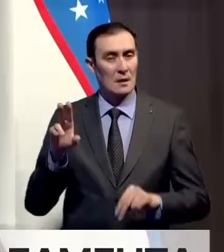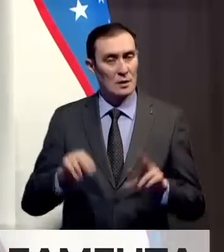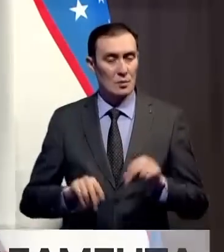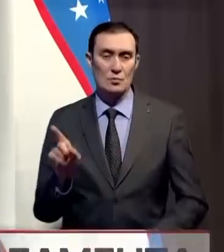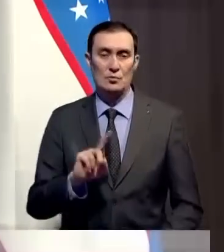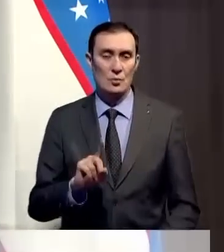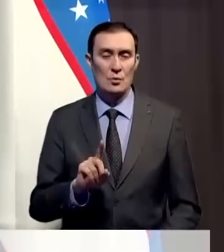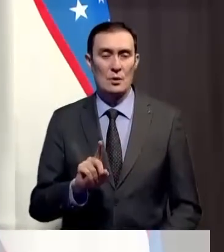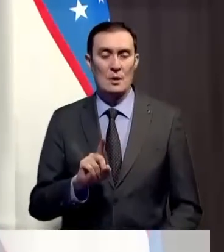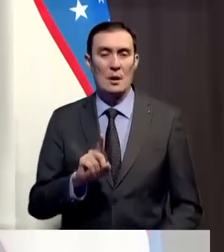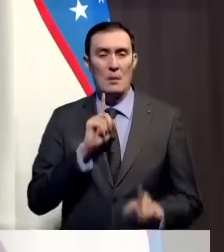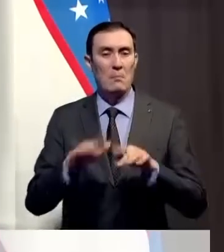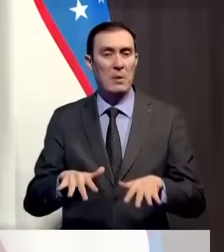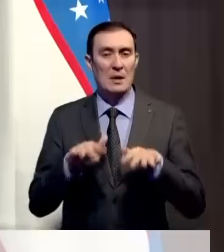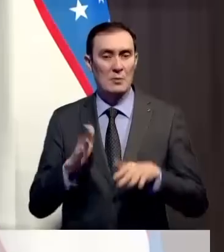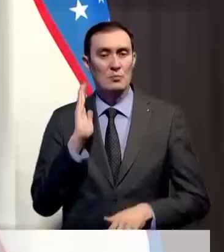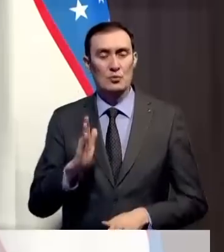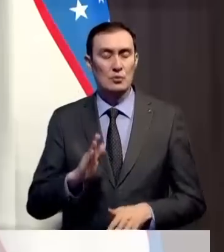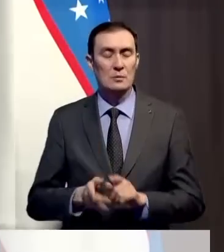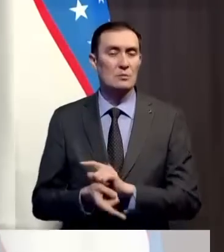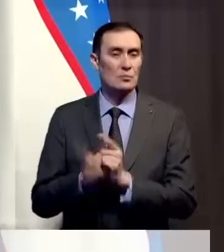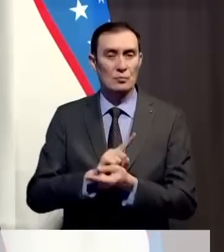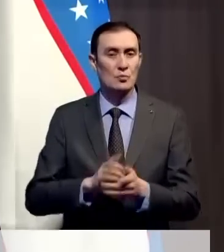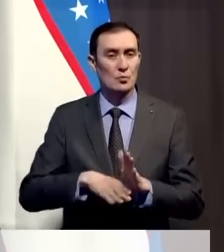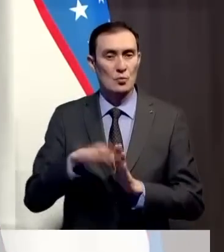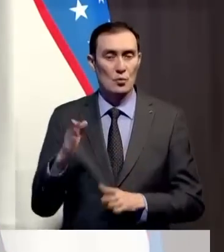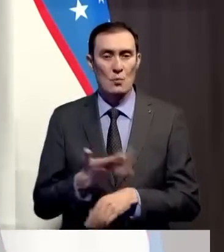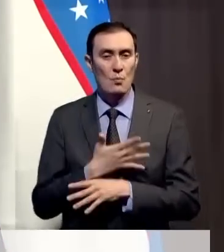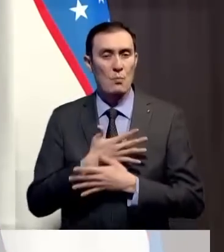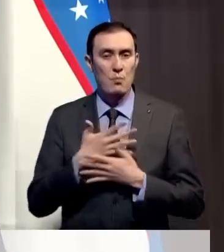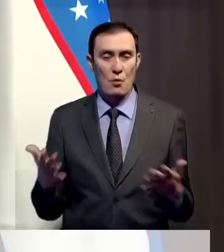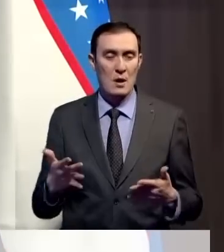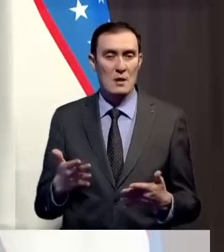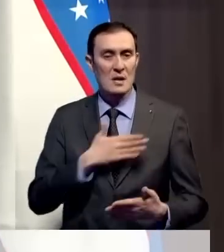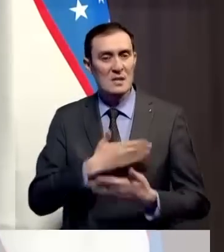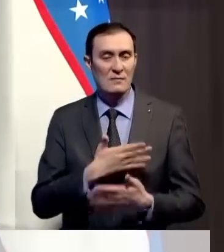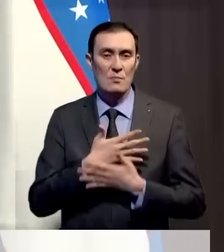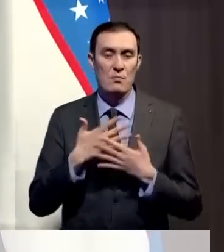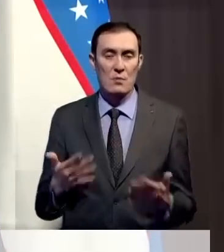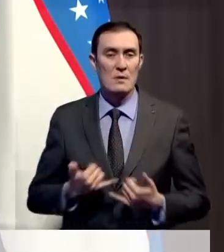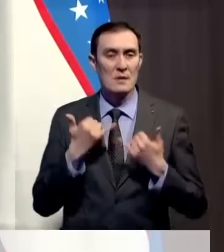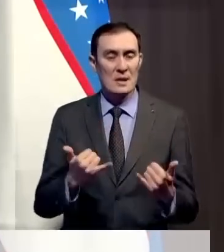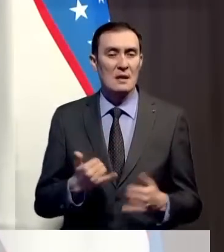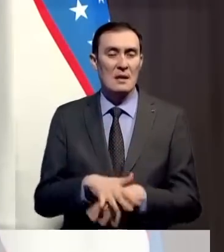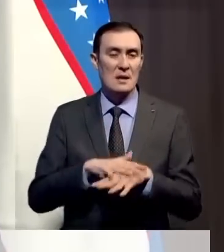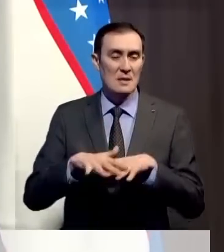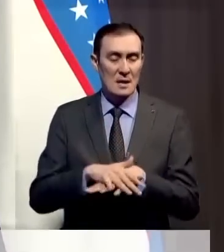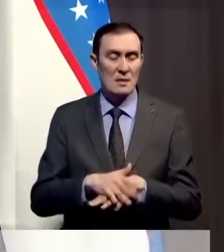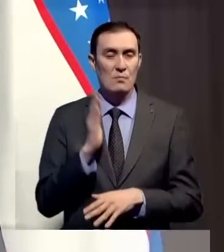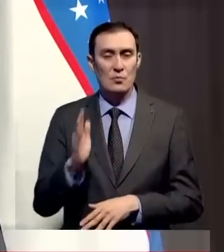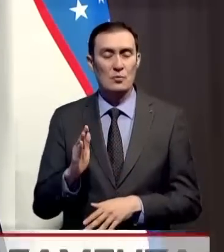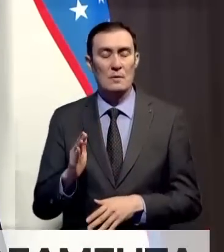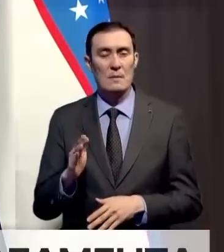Я очень надеюсь, что парламент увидим совершенно другой, более зубастый, более социально ориентированы, где будут